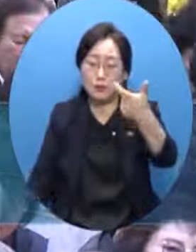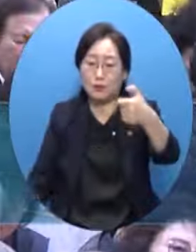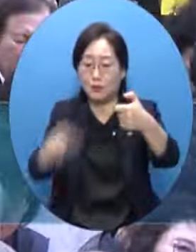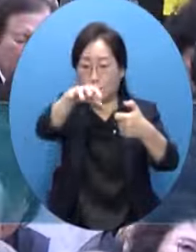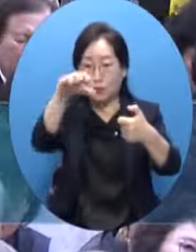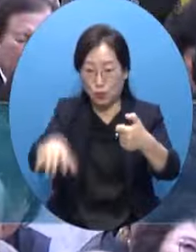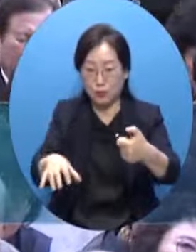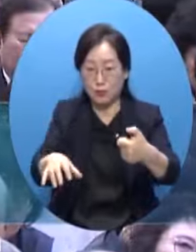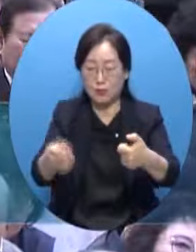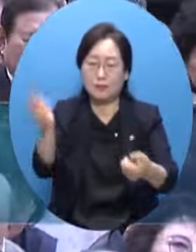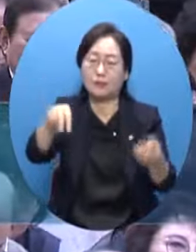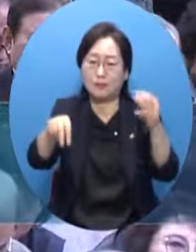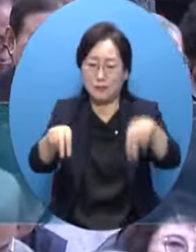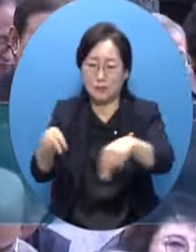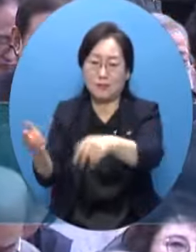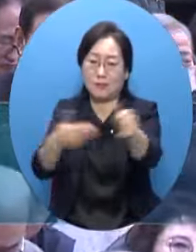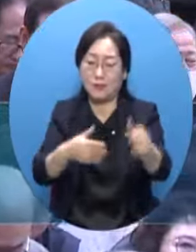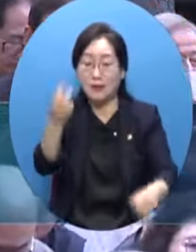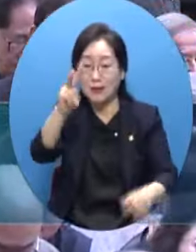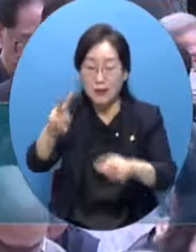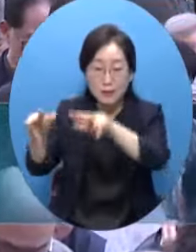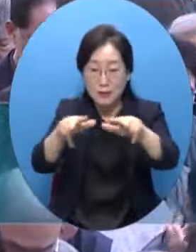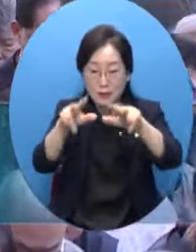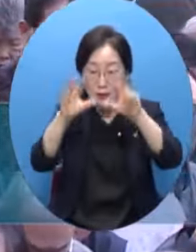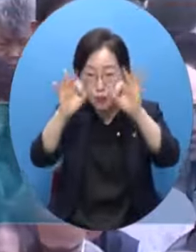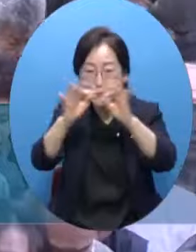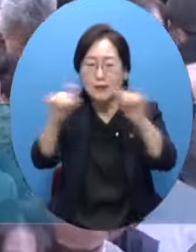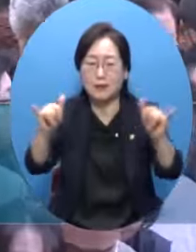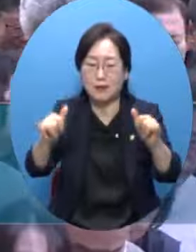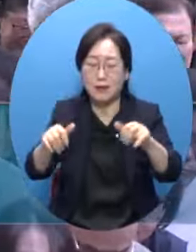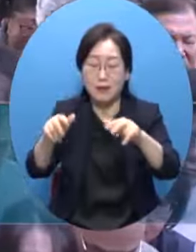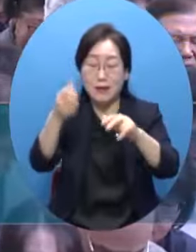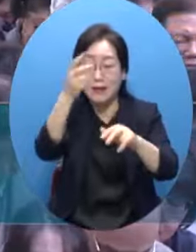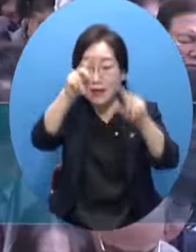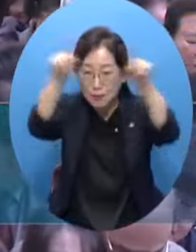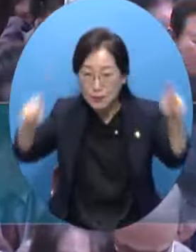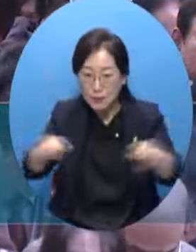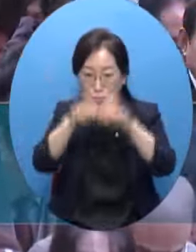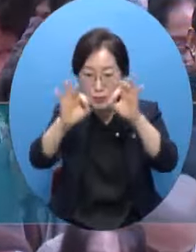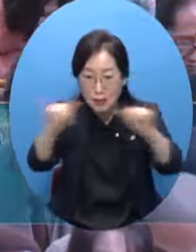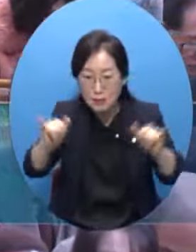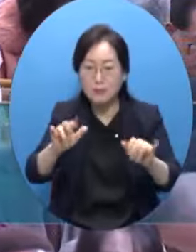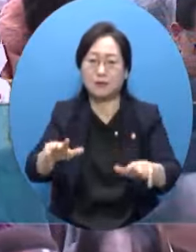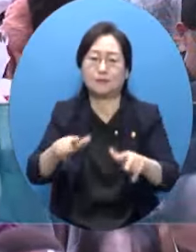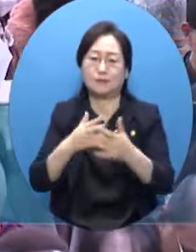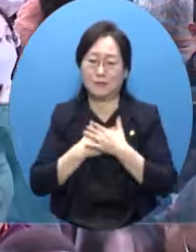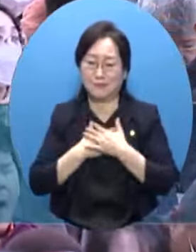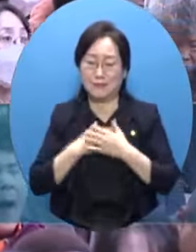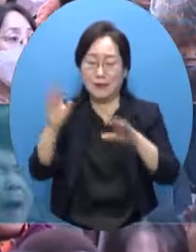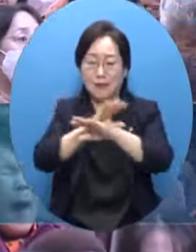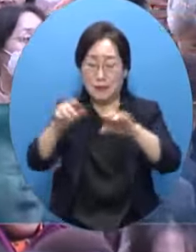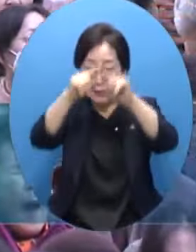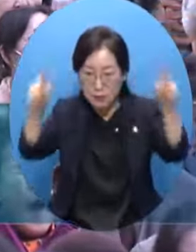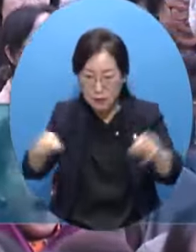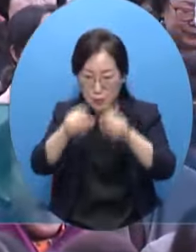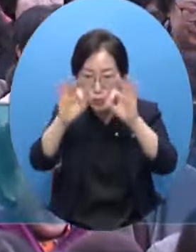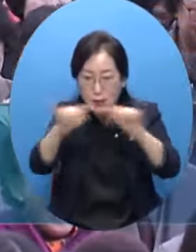어디든지 일어나십시오. TV에 생중계를 보는 분들은 TV 앞에서 가슴을 손얹어 주십시오. 인터넷 앞에서 가슴을